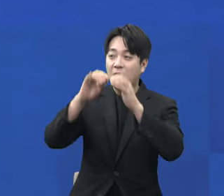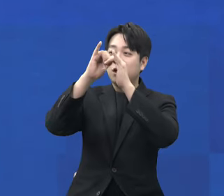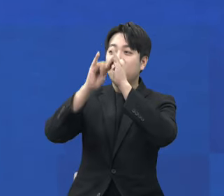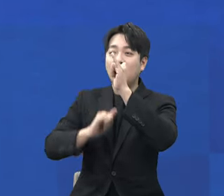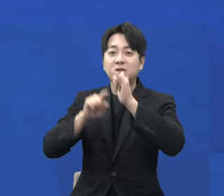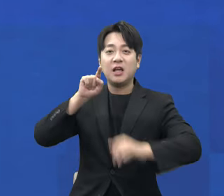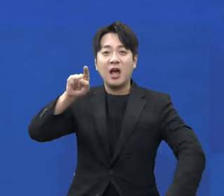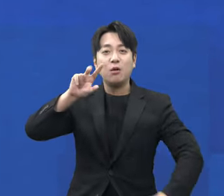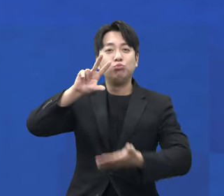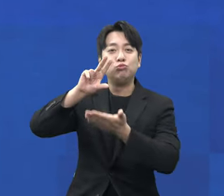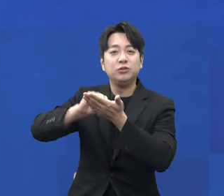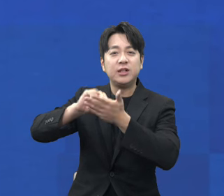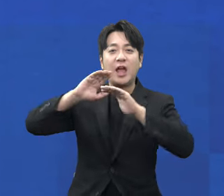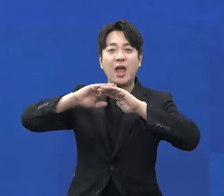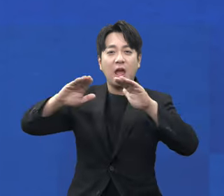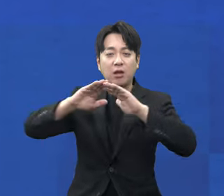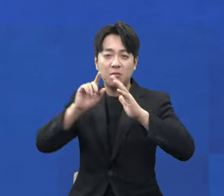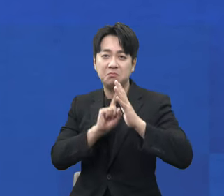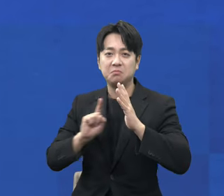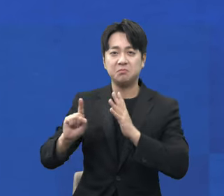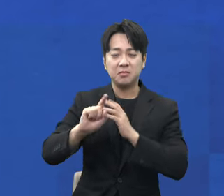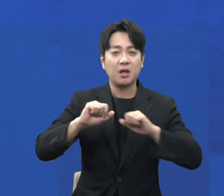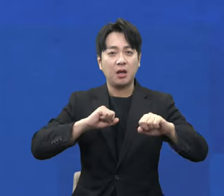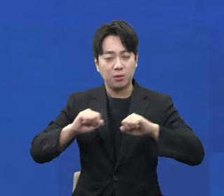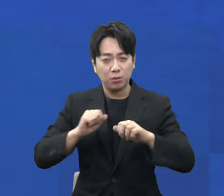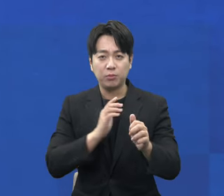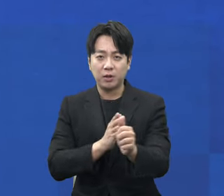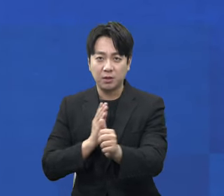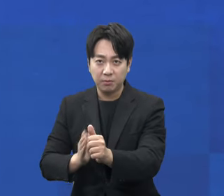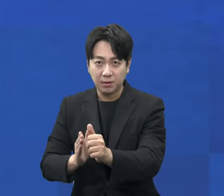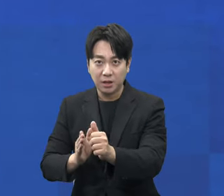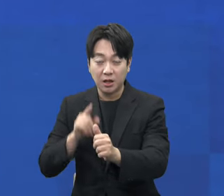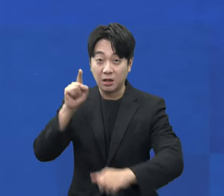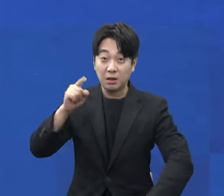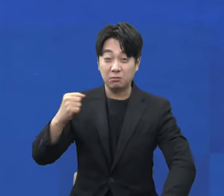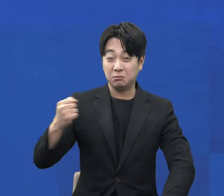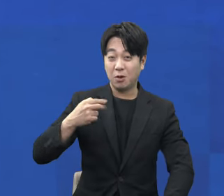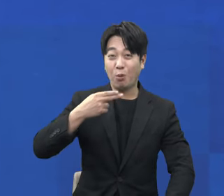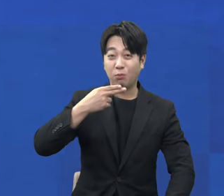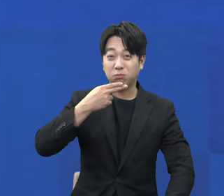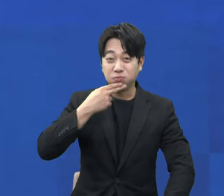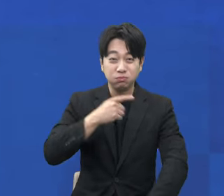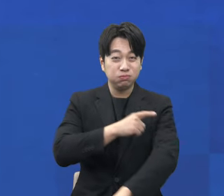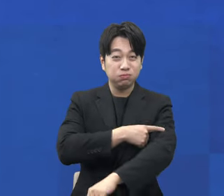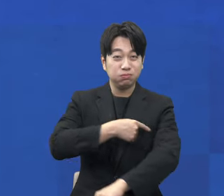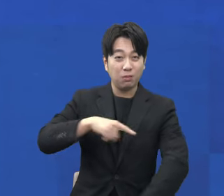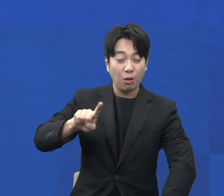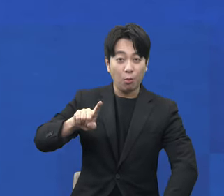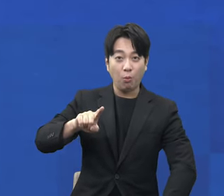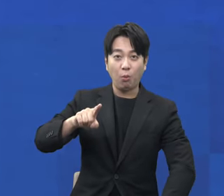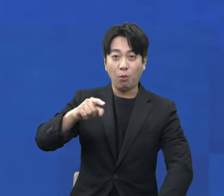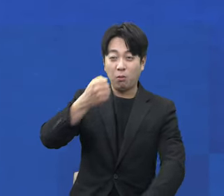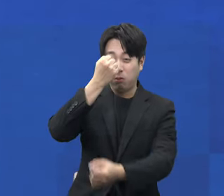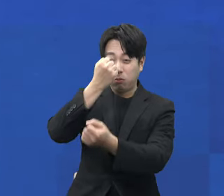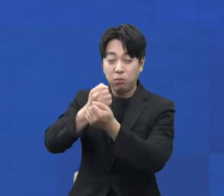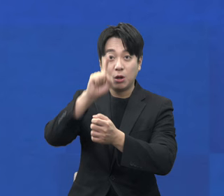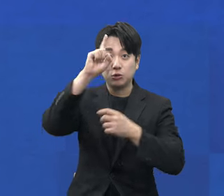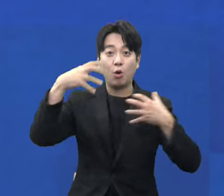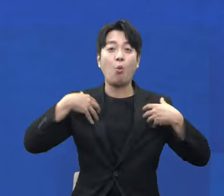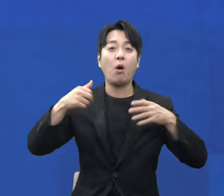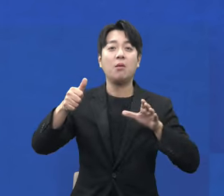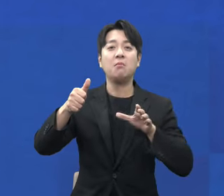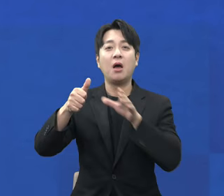나갑시다. 훗날 역사가 기록할 겁니다. 매국 정권, 독재 정권, 무능 정권, 윤석열 정권을 타도하는데